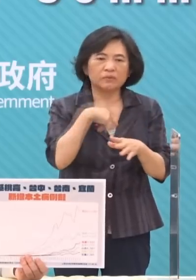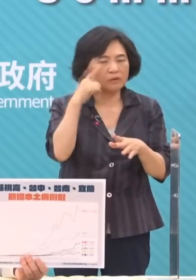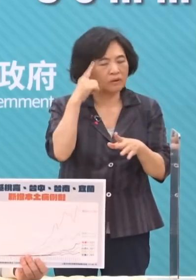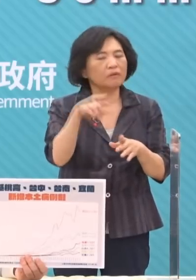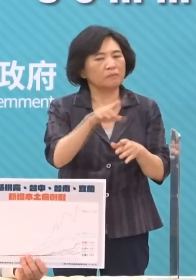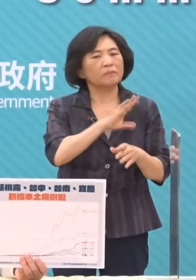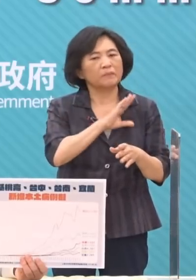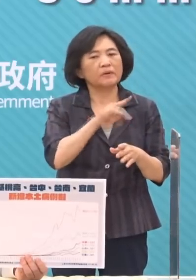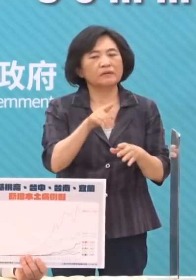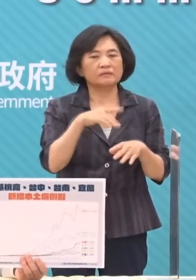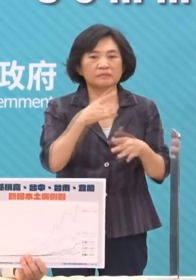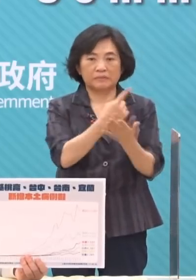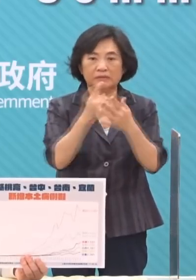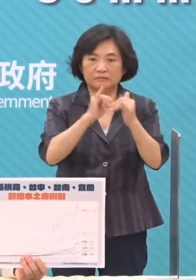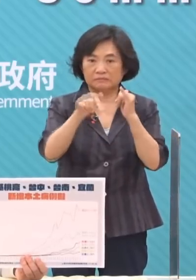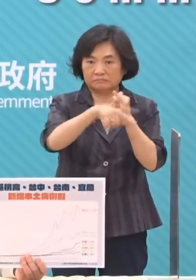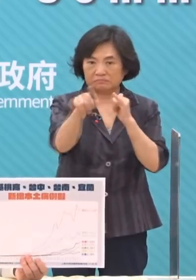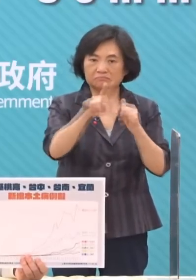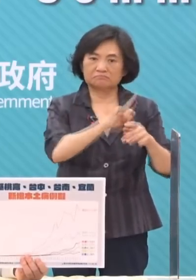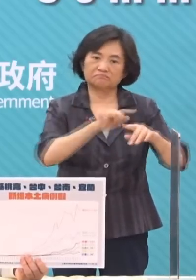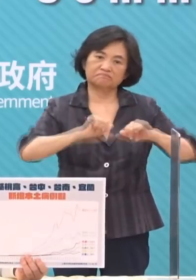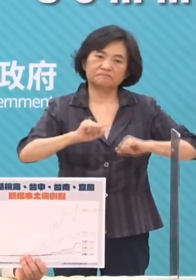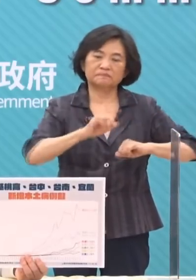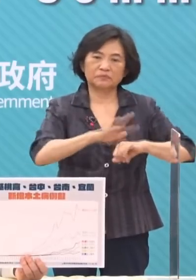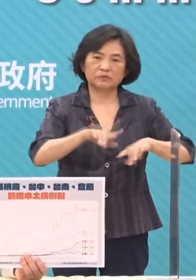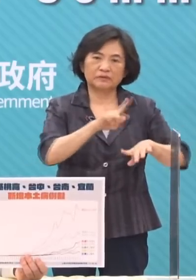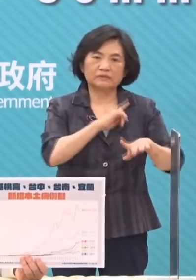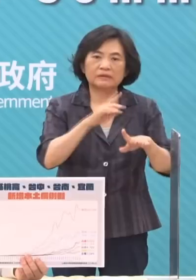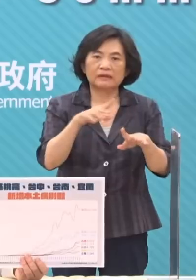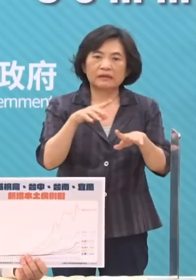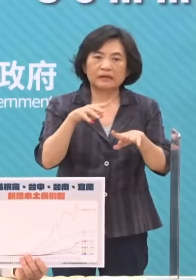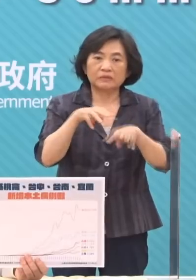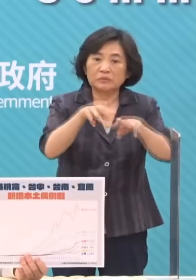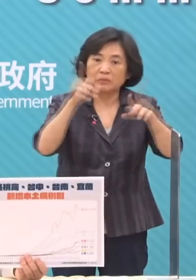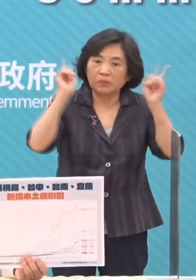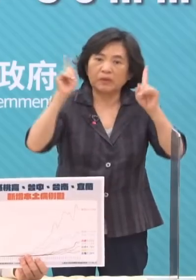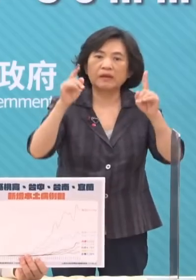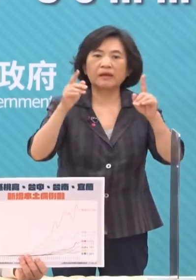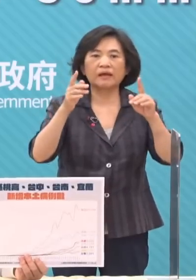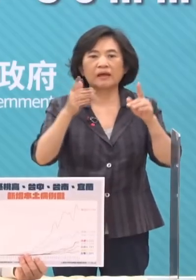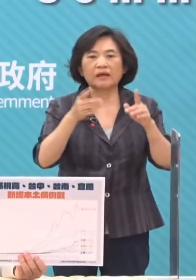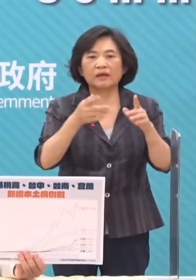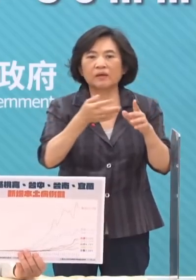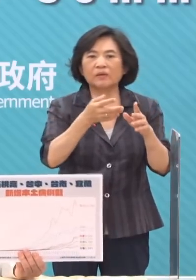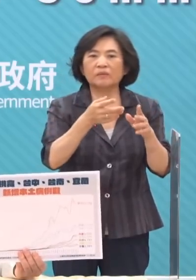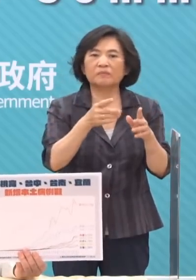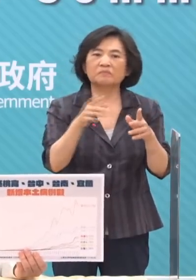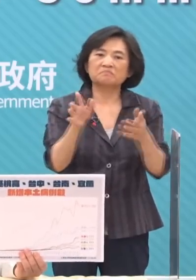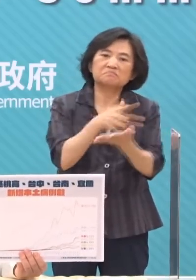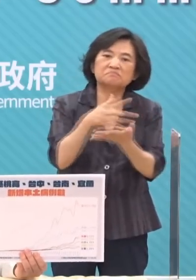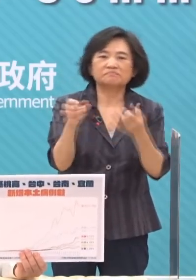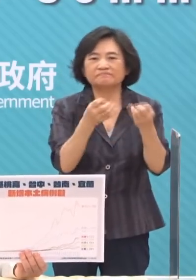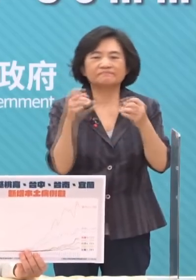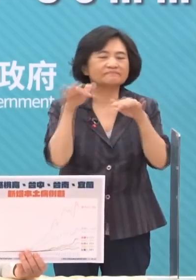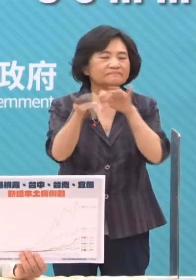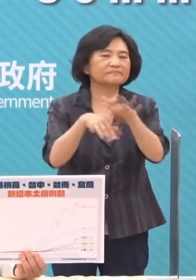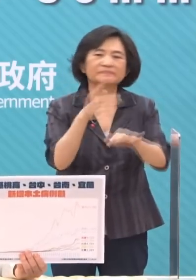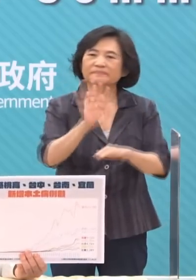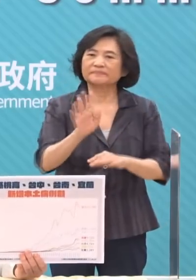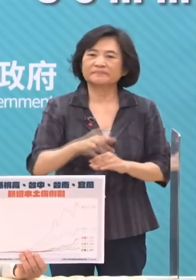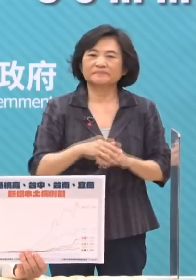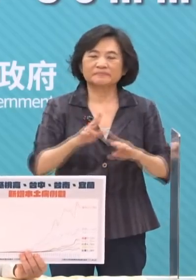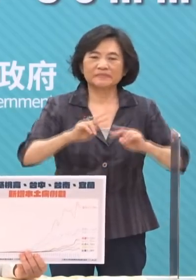由是我们市民朋友都自动自发会调整他的作息的那所以现在大概